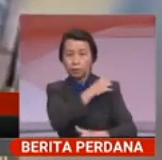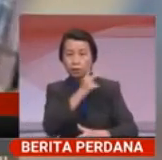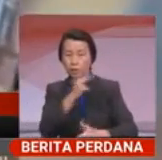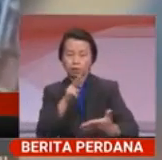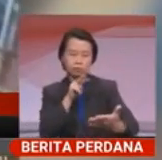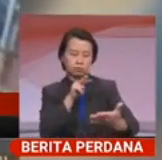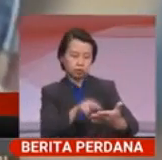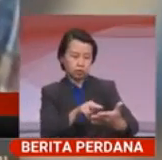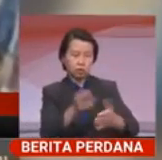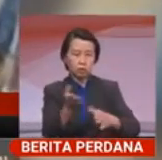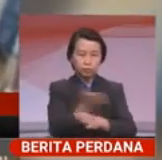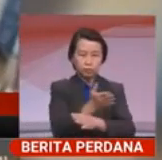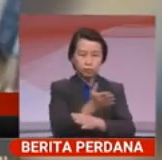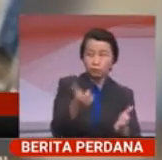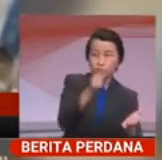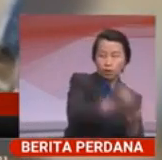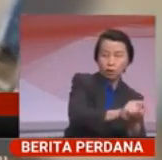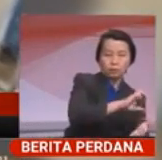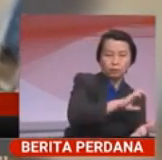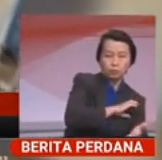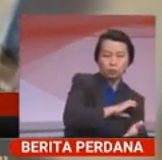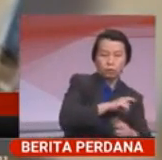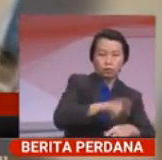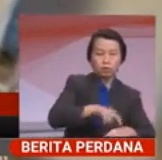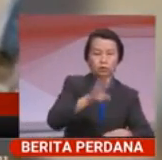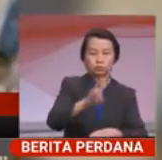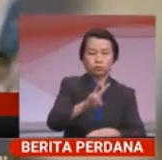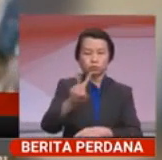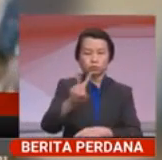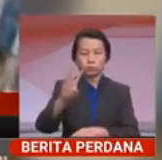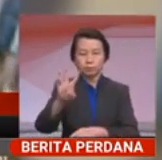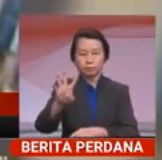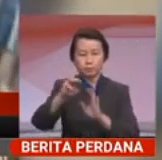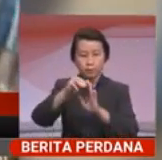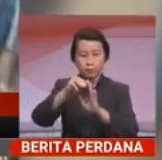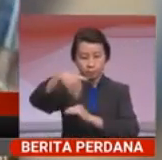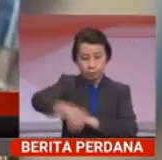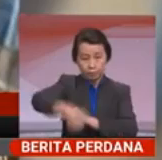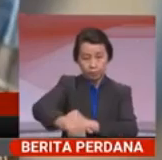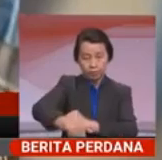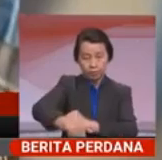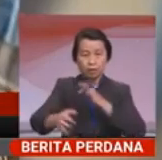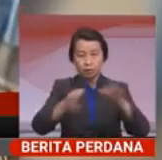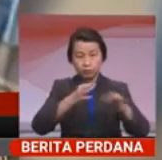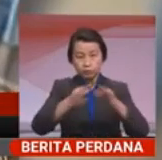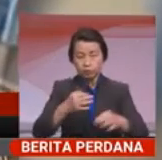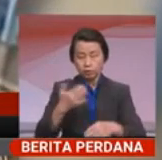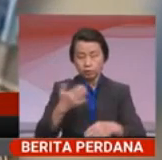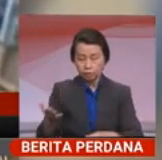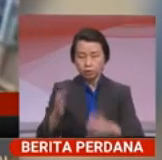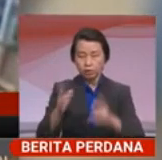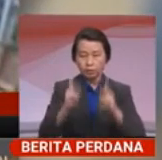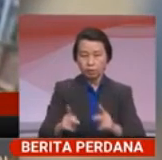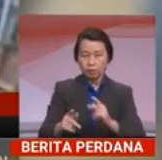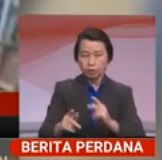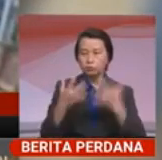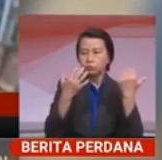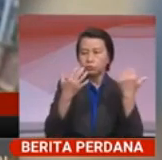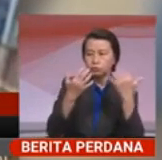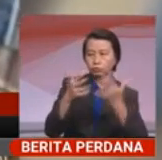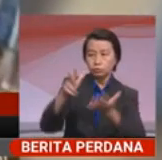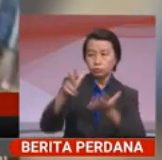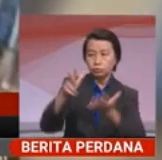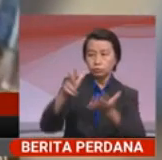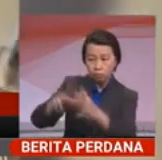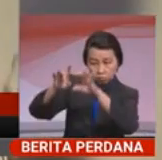kanannya sebelum membuat laporan polis kira-kira 7.24 minit malam. Jelas beliau, pihaknya kini sedang menunggu